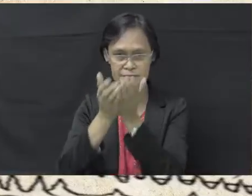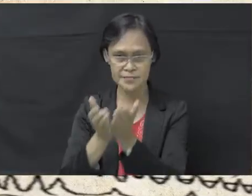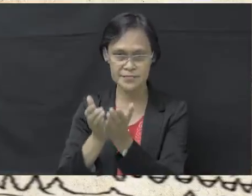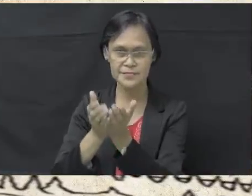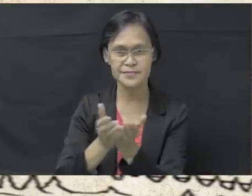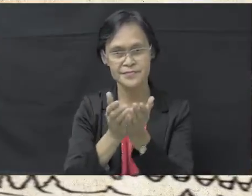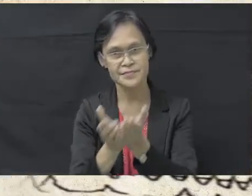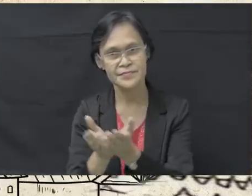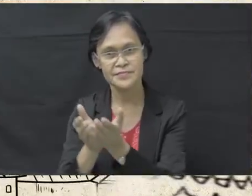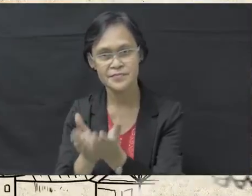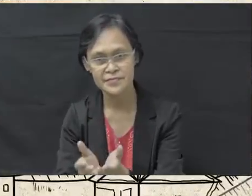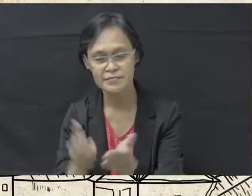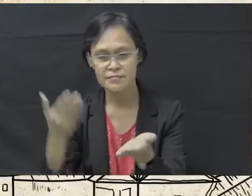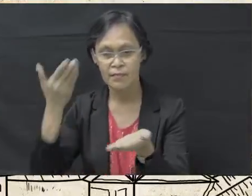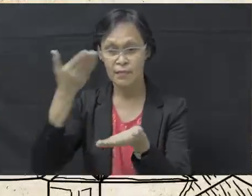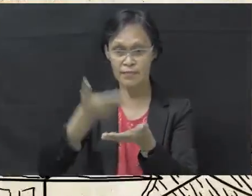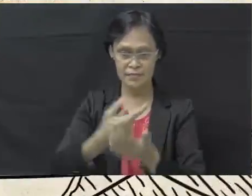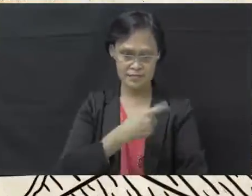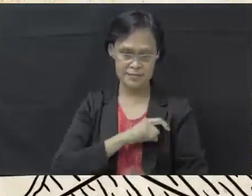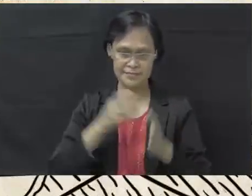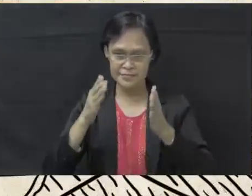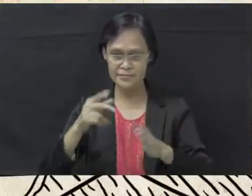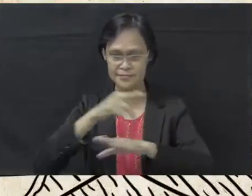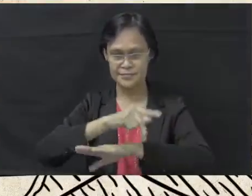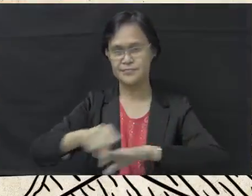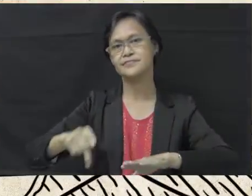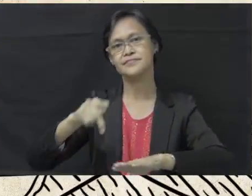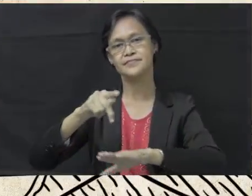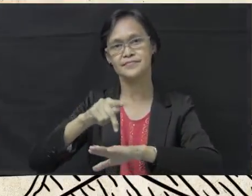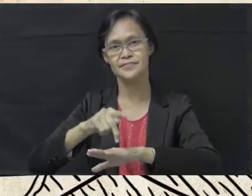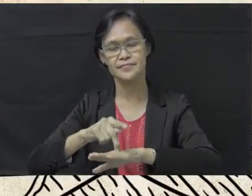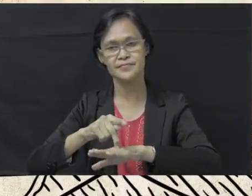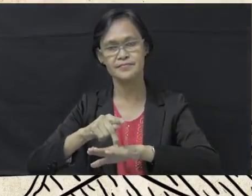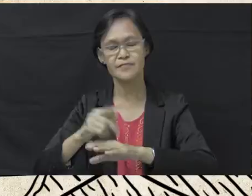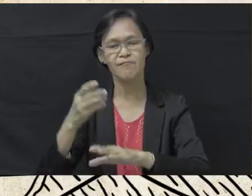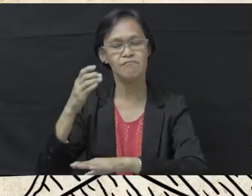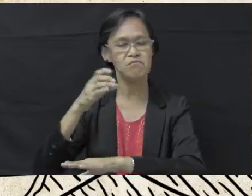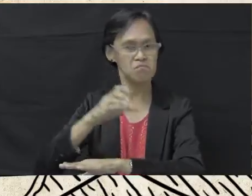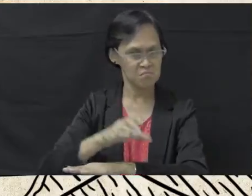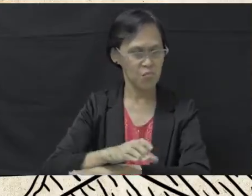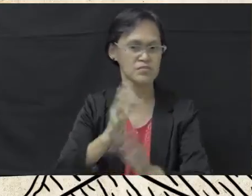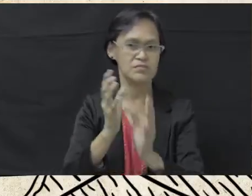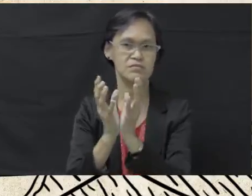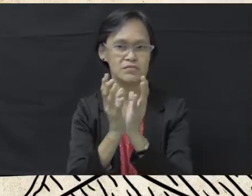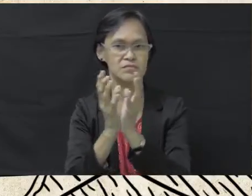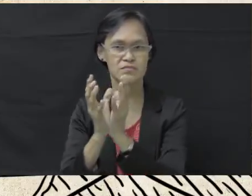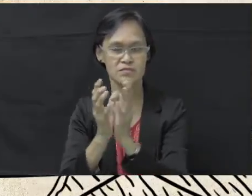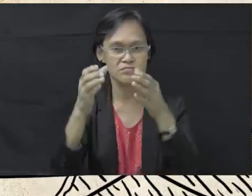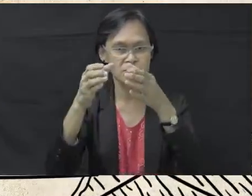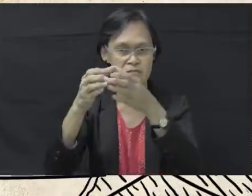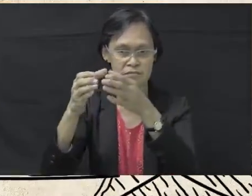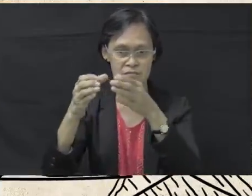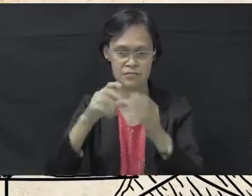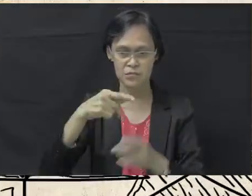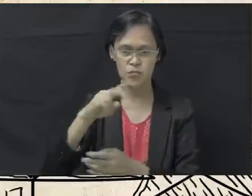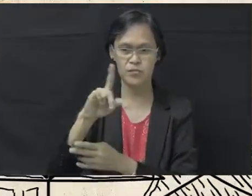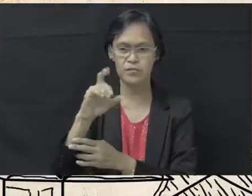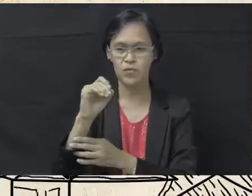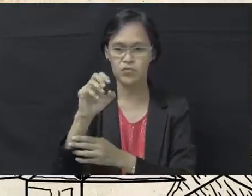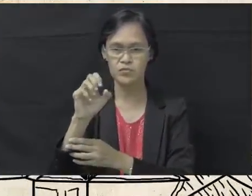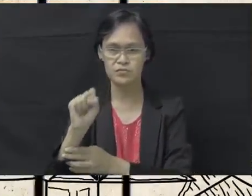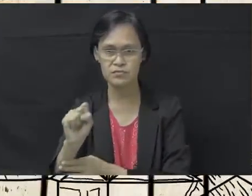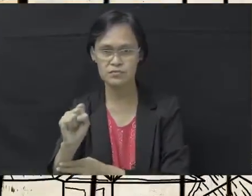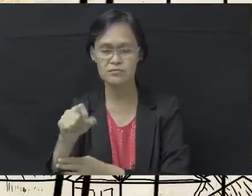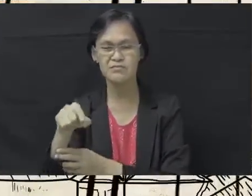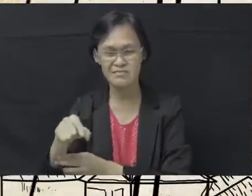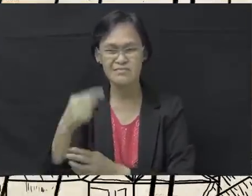paglalayag. Nang dumating ang mga Espanyol sa Pilipinas, sapilitang pinagsama ang mga pamayanan sa mga